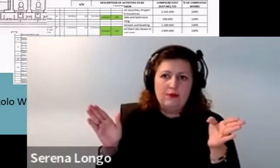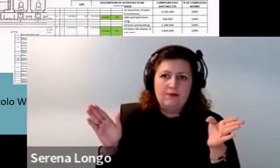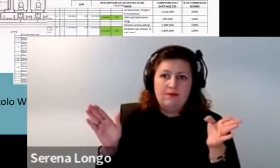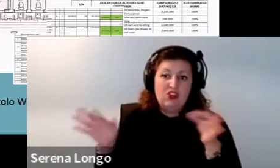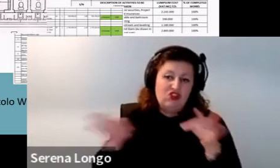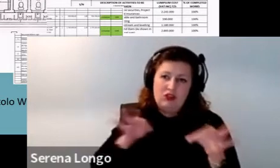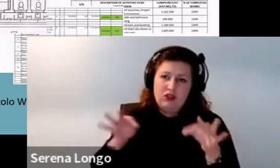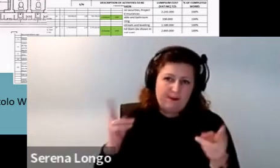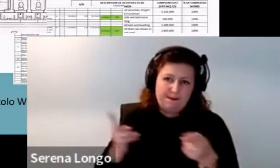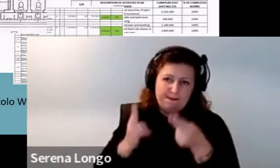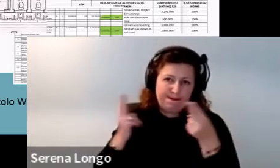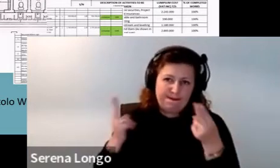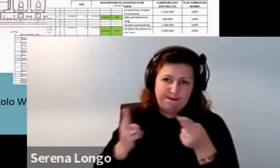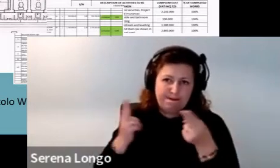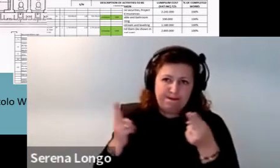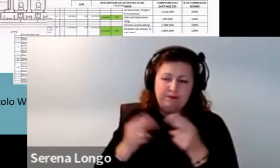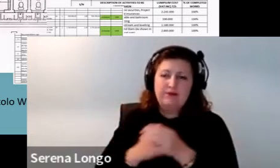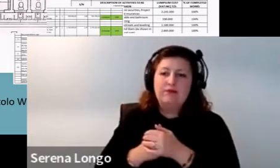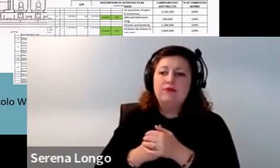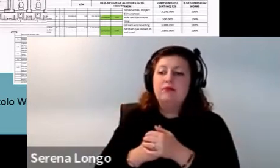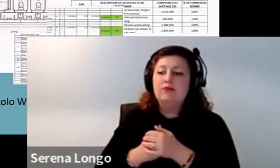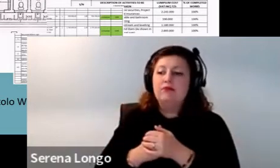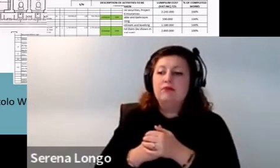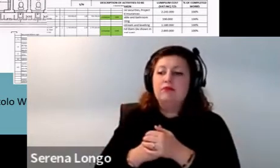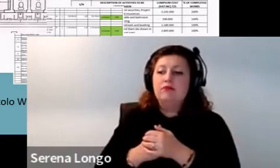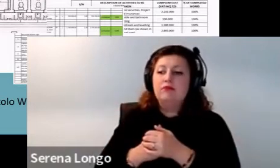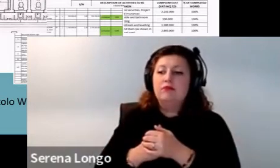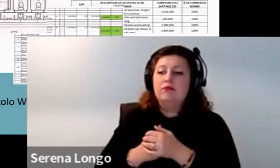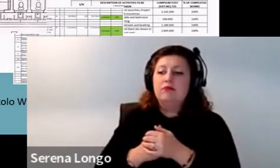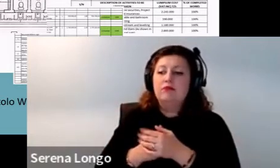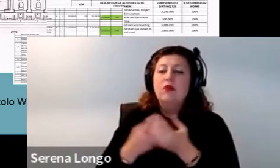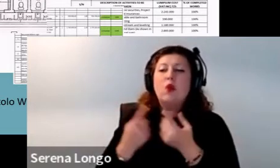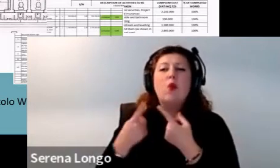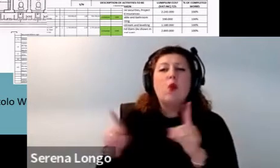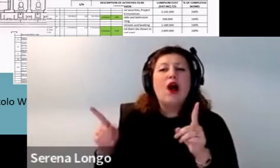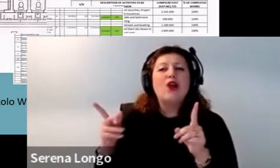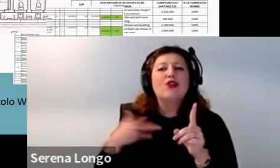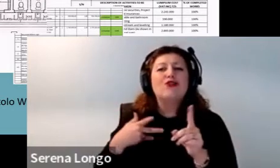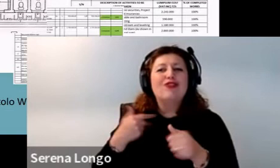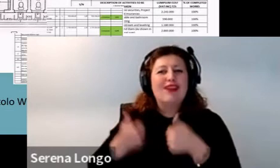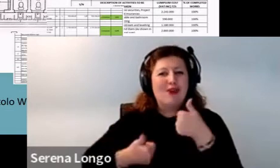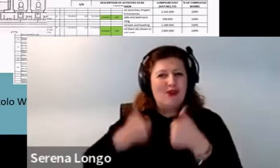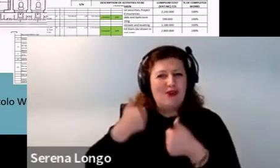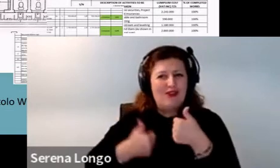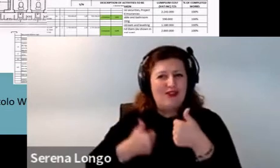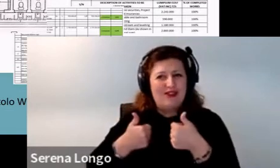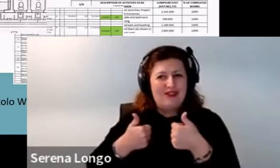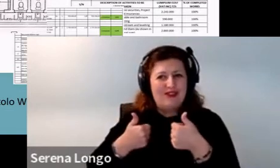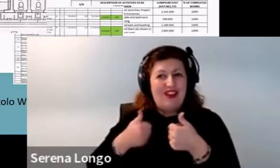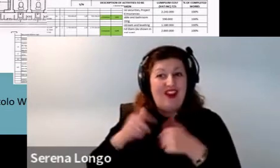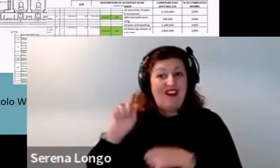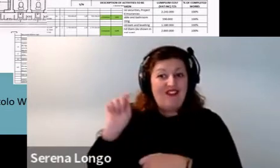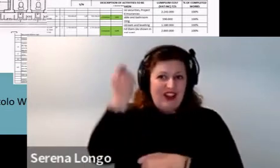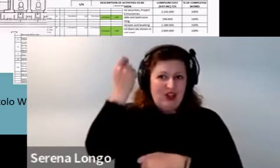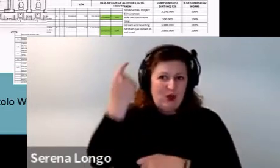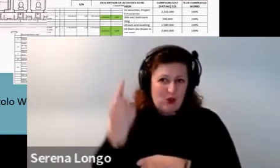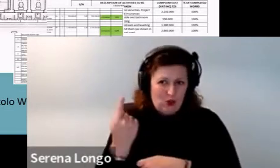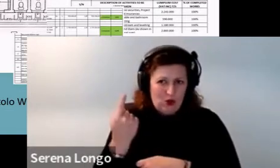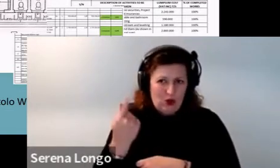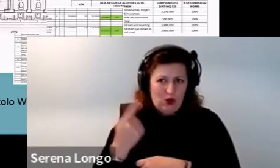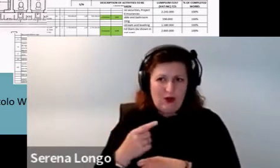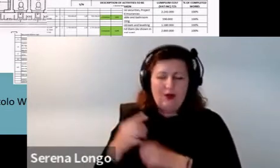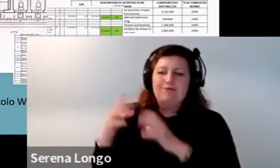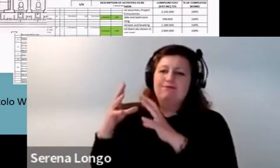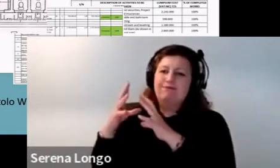difficilmente gestibile. Nel momento in cui si assegna un vincitore, ovviamente si scrive il